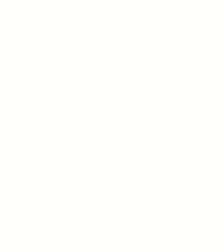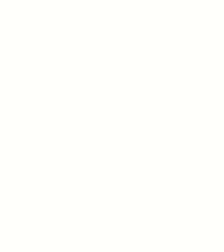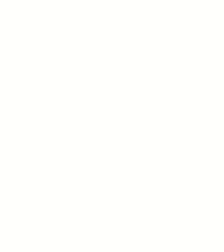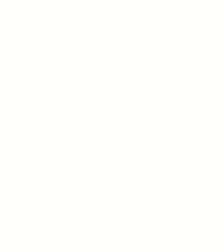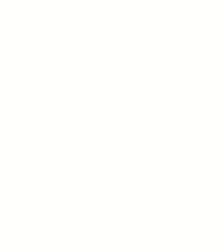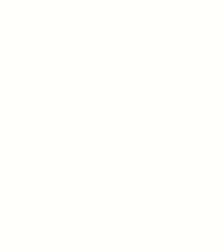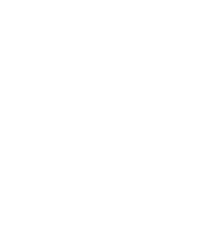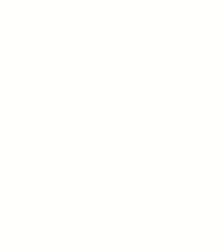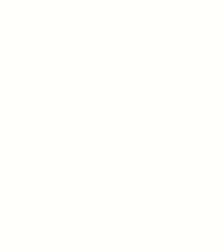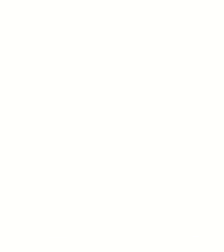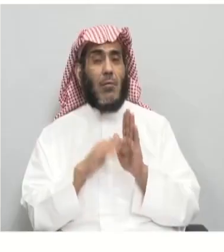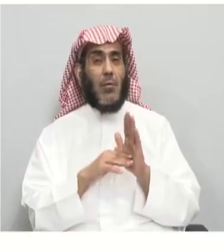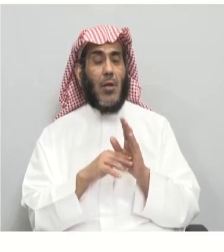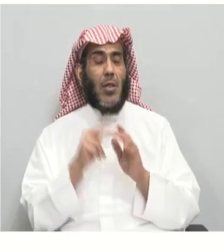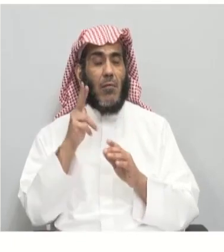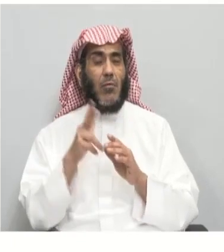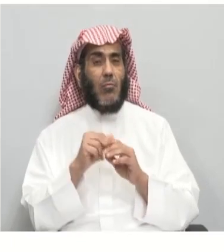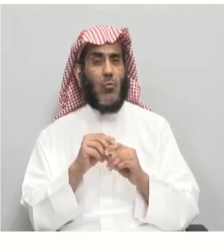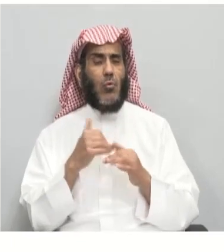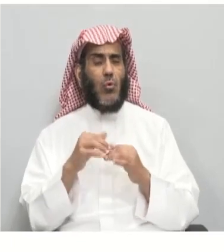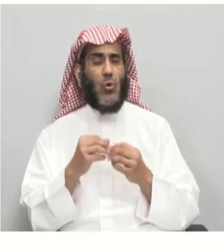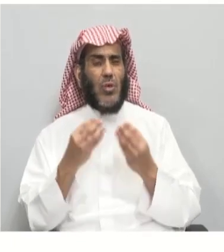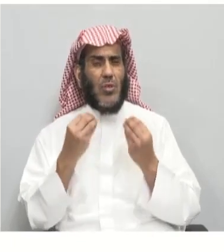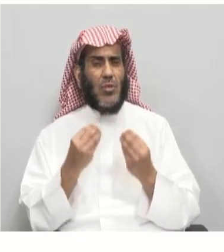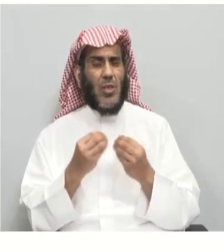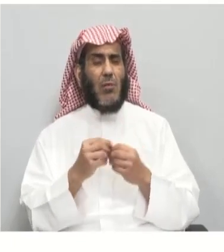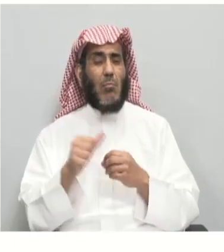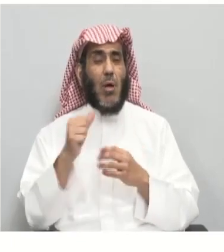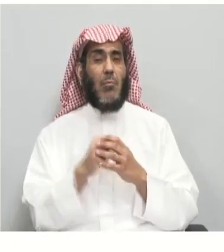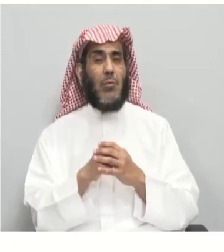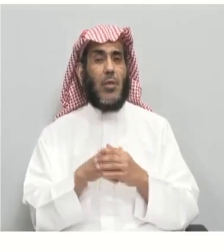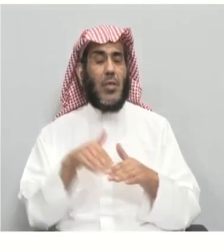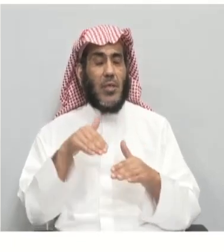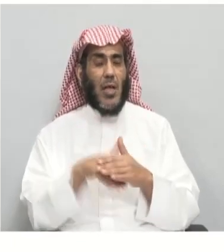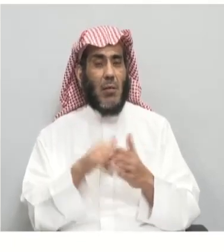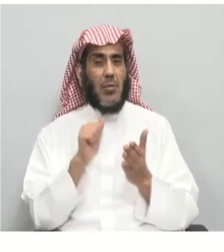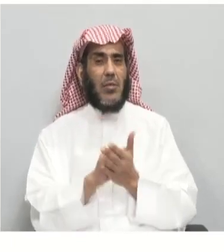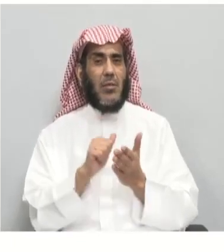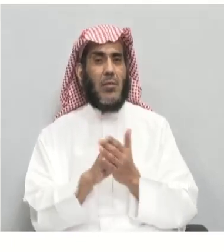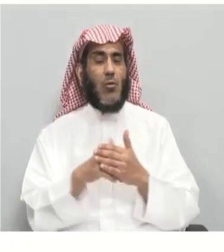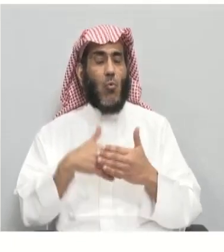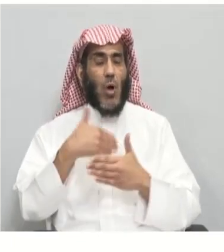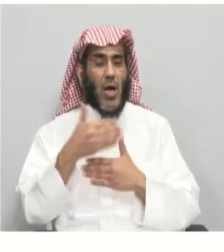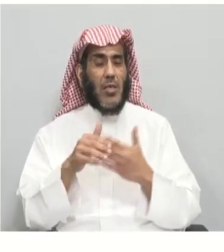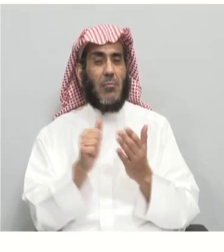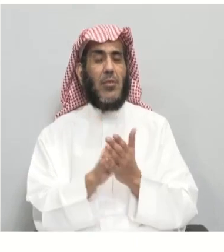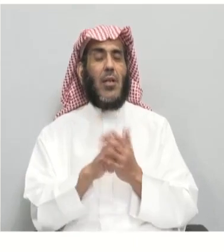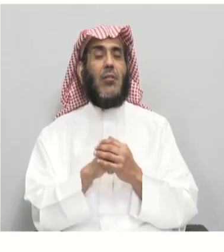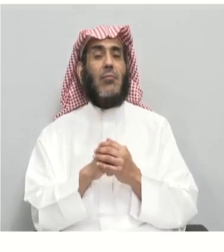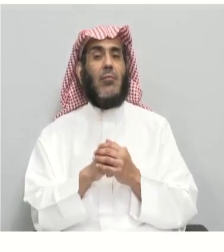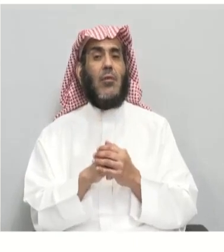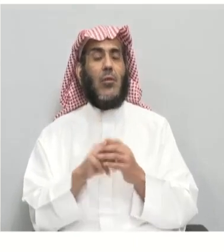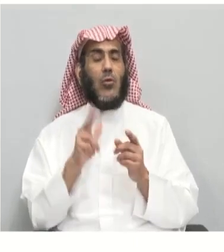تعرفنا من خلال هذا الفيديو طرق ترشيد استهلاك الماء داخل المنزل وخارج المنزل ايضا